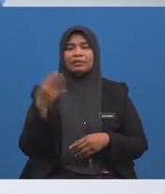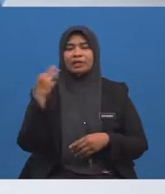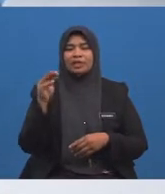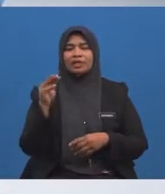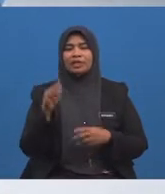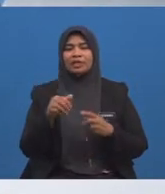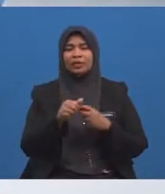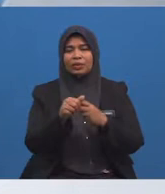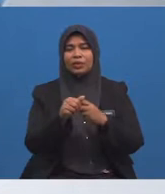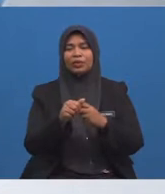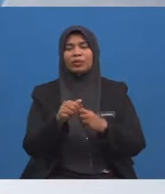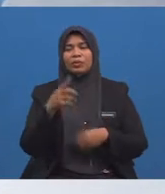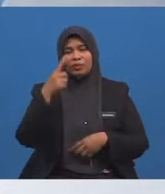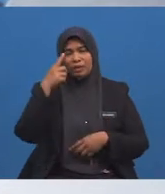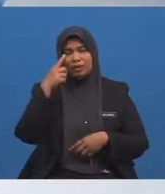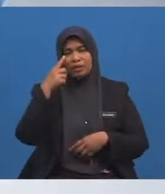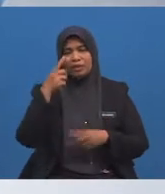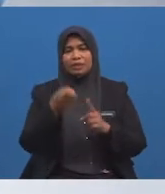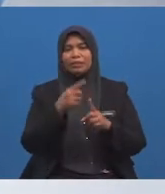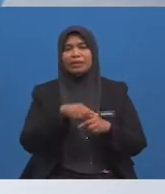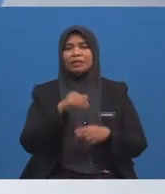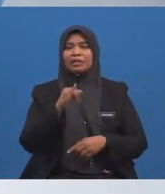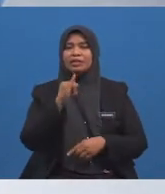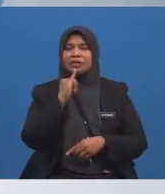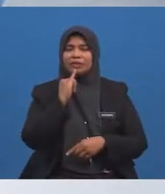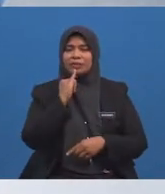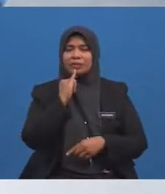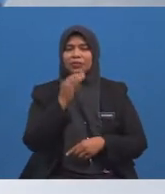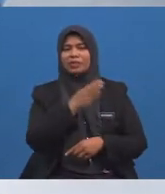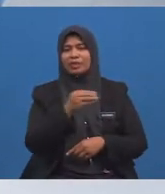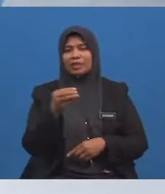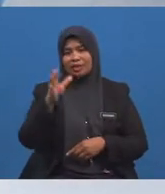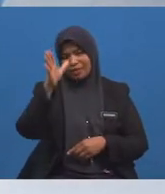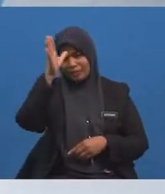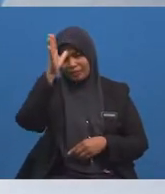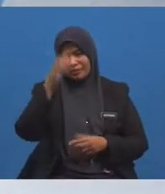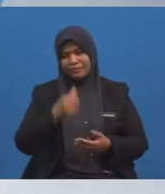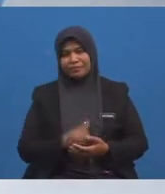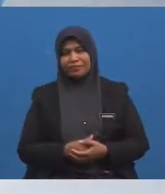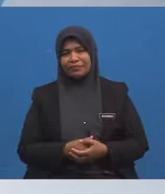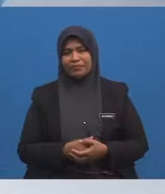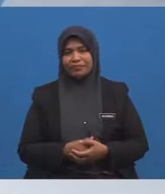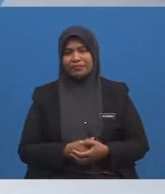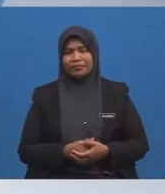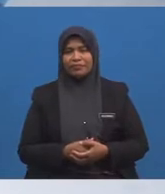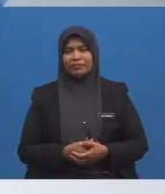mereka mewarisi warna iris mata daripada ibu dan ayahnya.